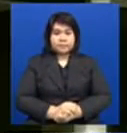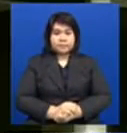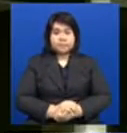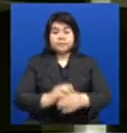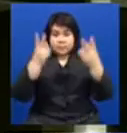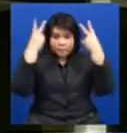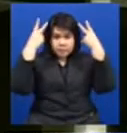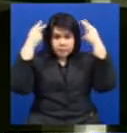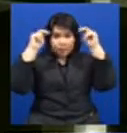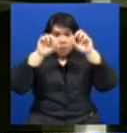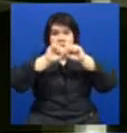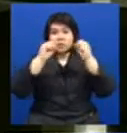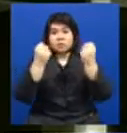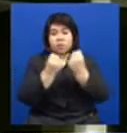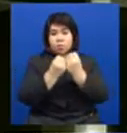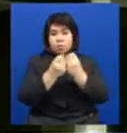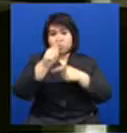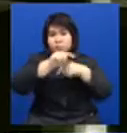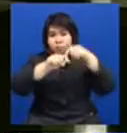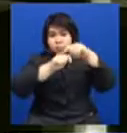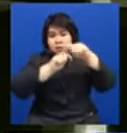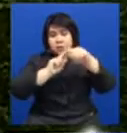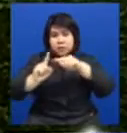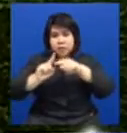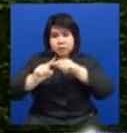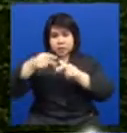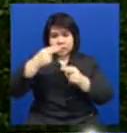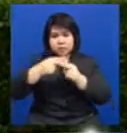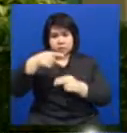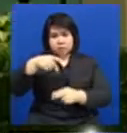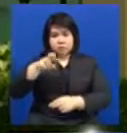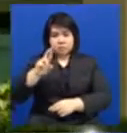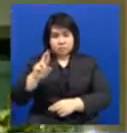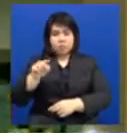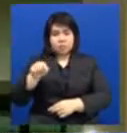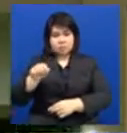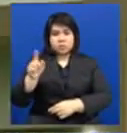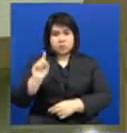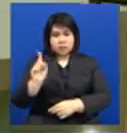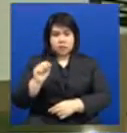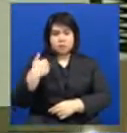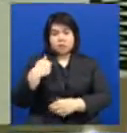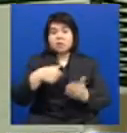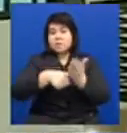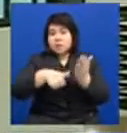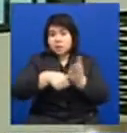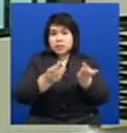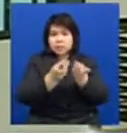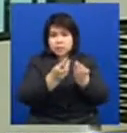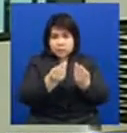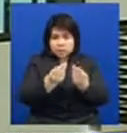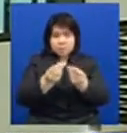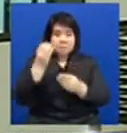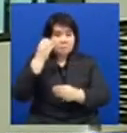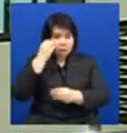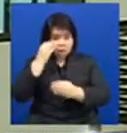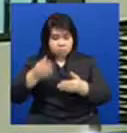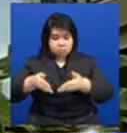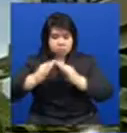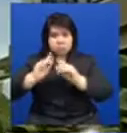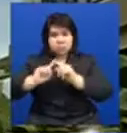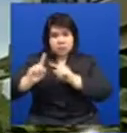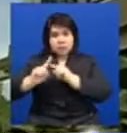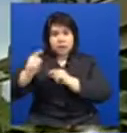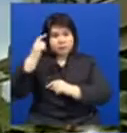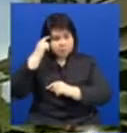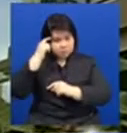ายกสมาคมอสังหาริมทรัพย์ไทยนายพรณฤทธิ์ชวนชัยสิทธิ์เชื่อว่าการจัดเก็บภาษีที่ดินและสิ่งปลูกสร้างจะส่งผลต่อย